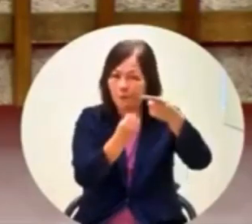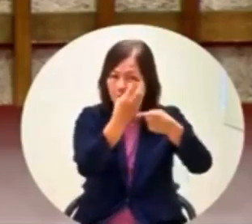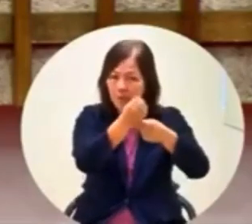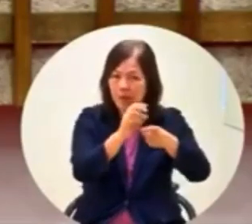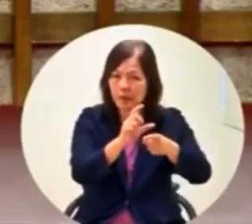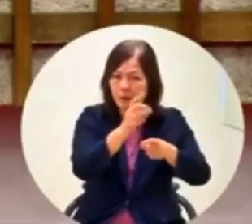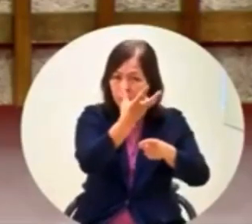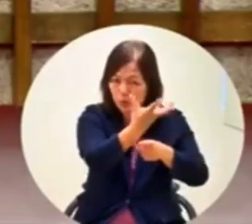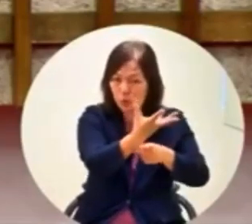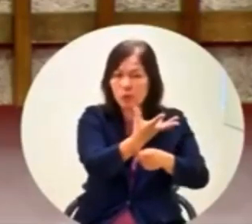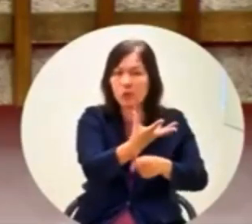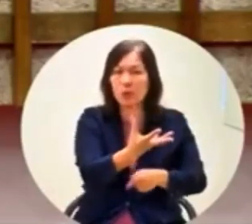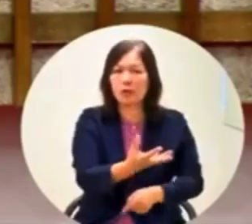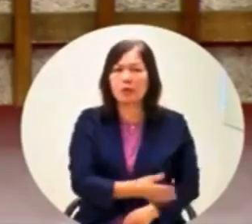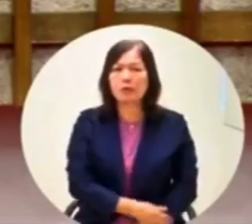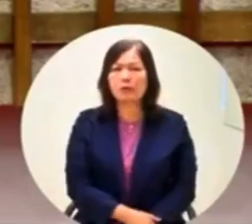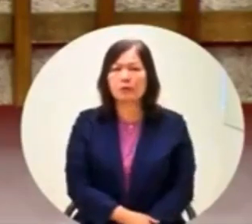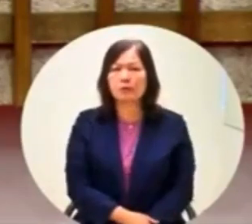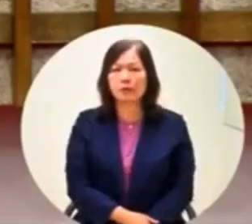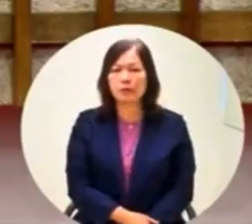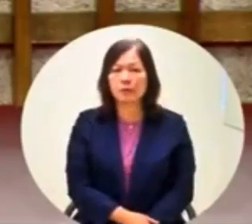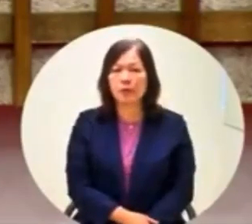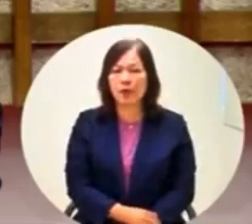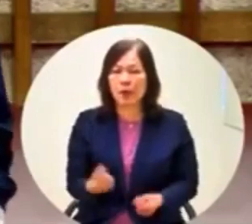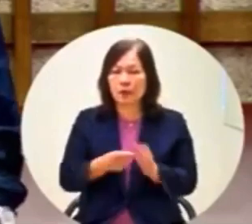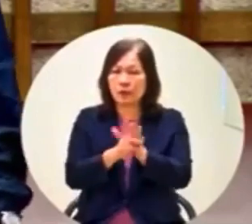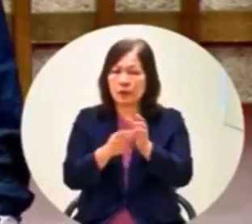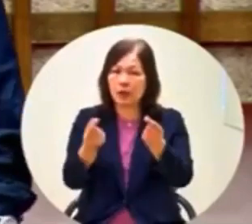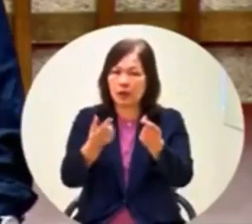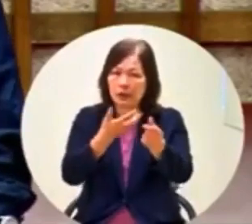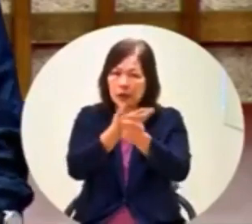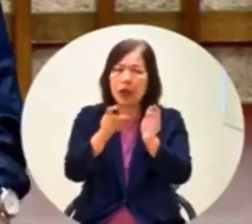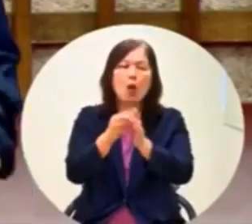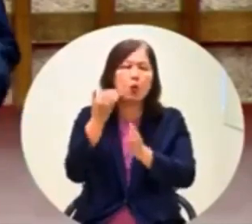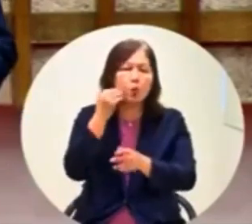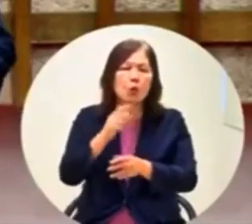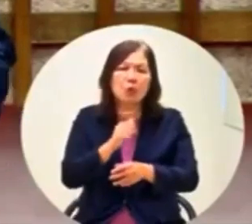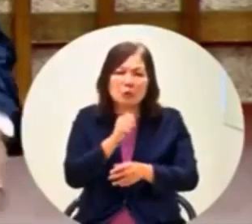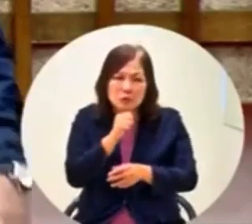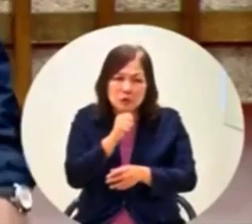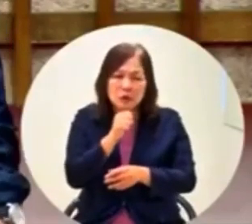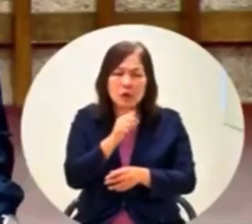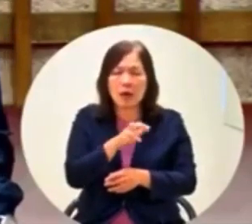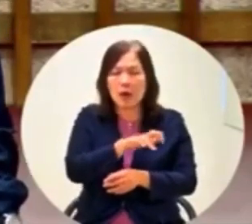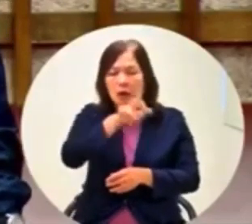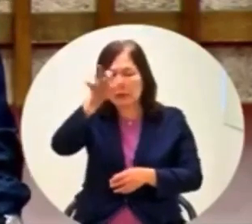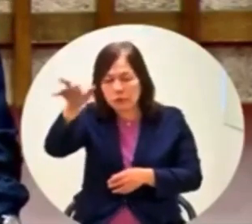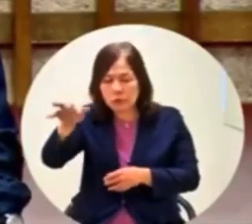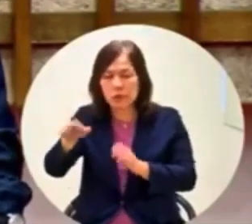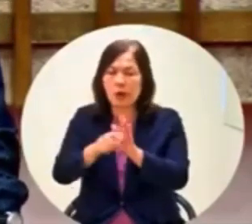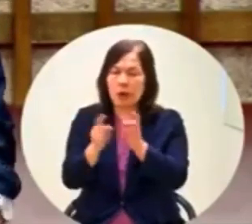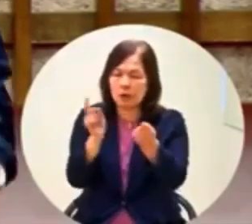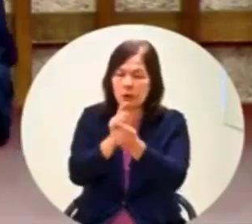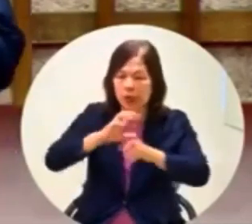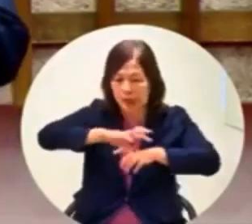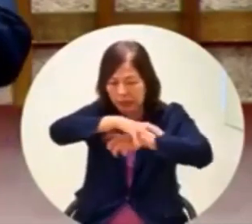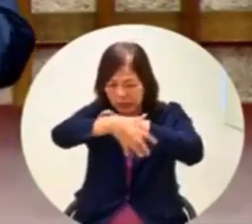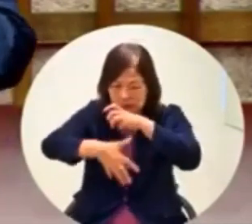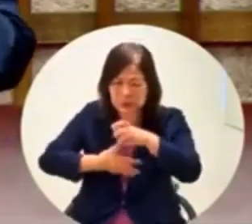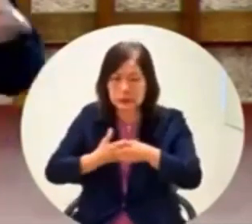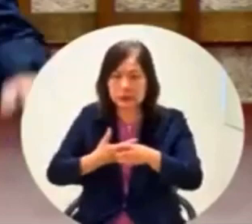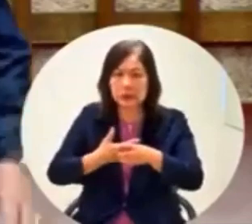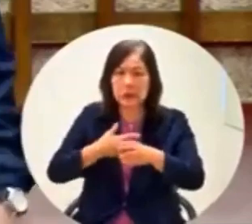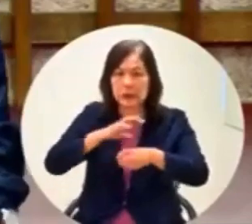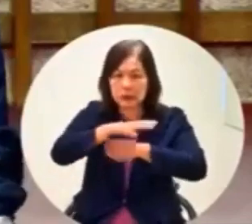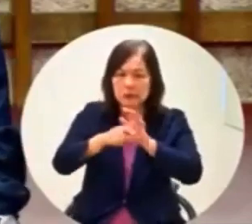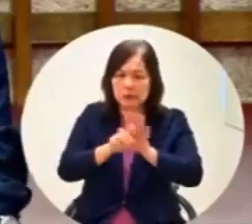很大的一个项目，包含让我们没有能力出国去了解整个全世界的一个